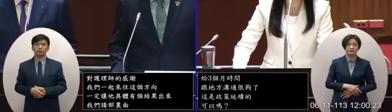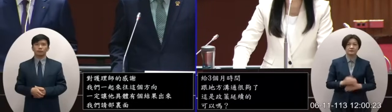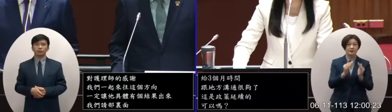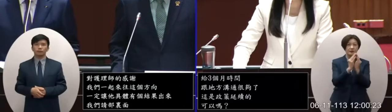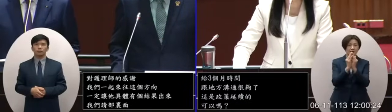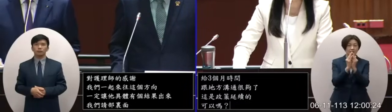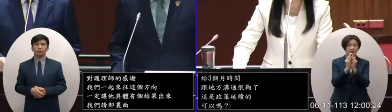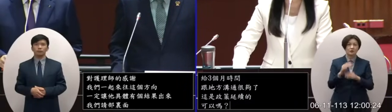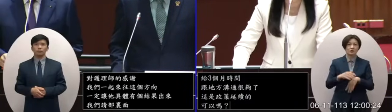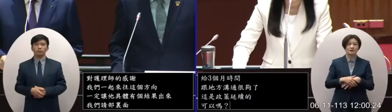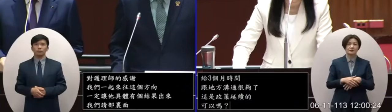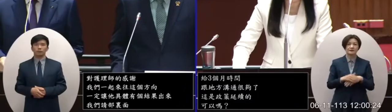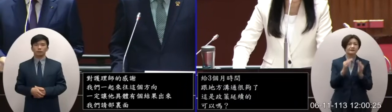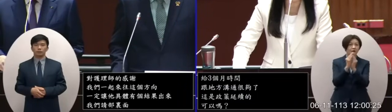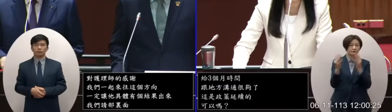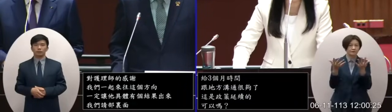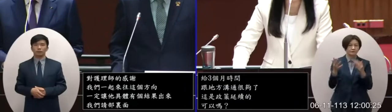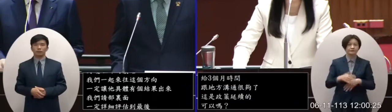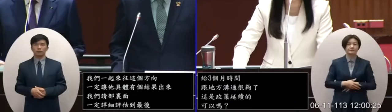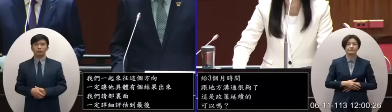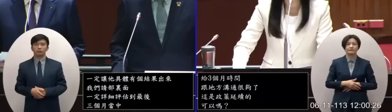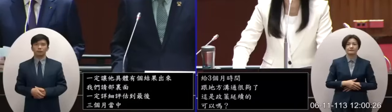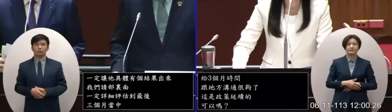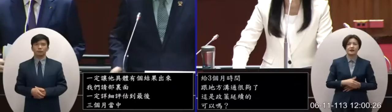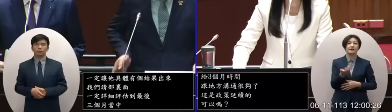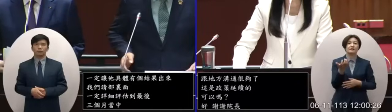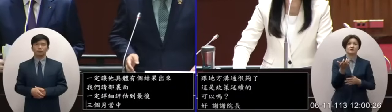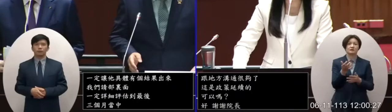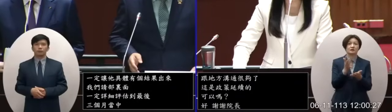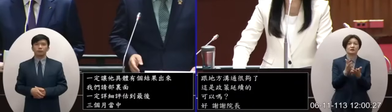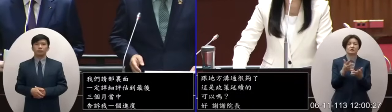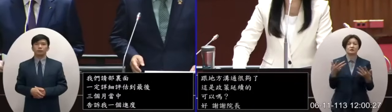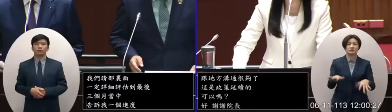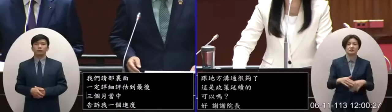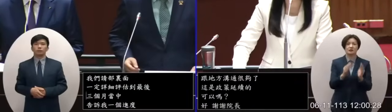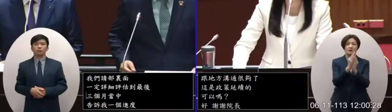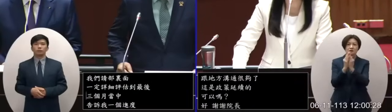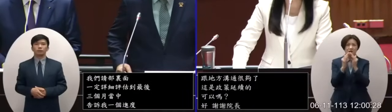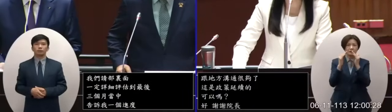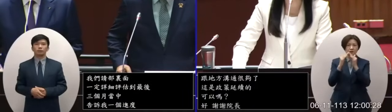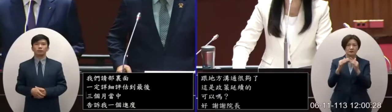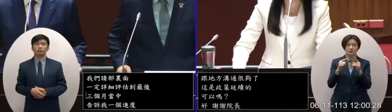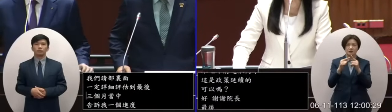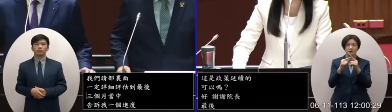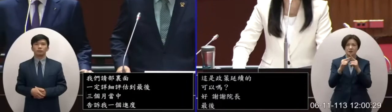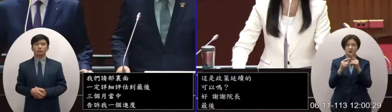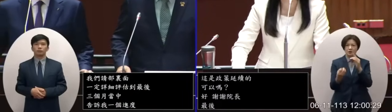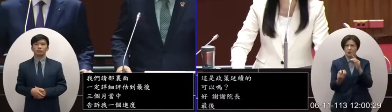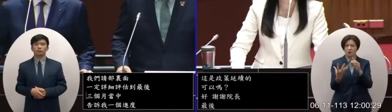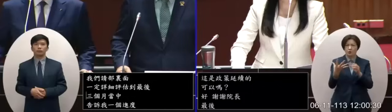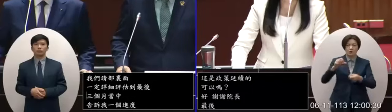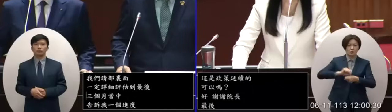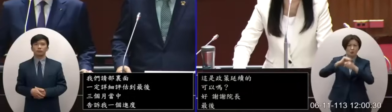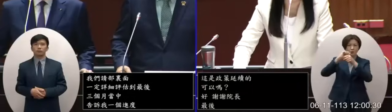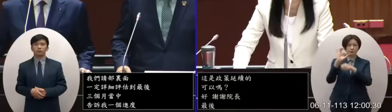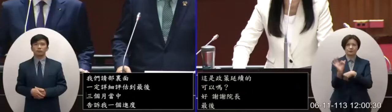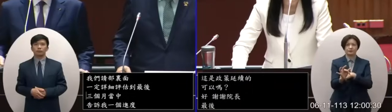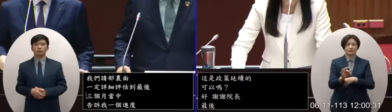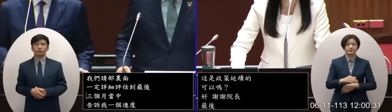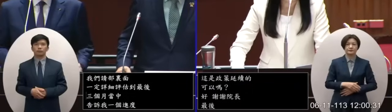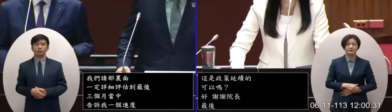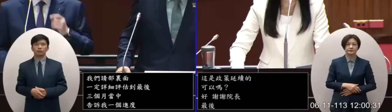桃园来请命了哦。我想刚才有提过嘛哦，就是桃园其实是一个就人口成长最快速的一个城市